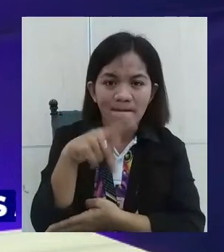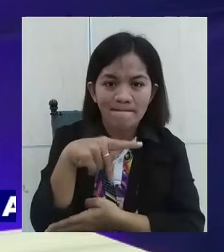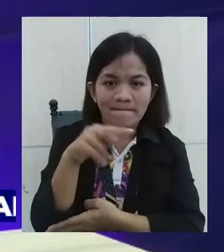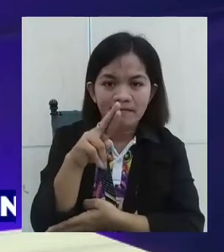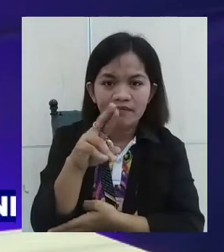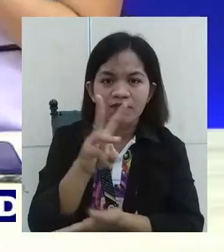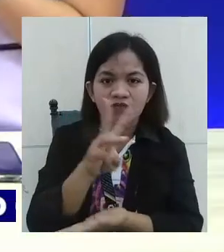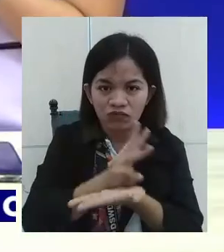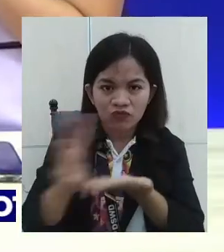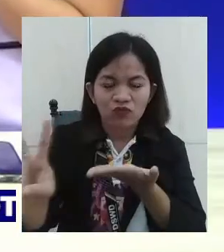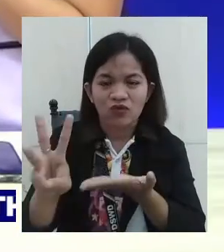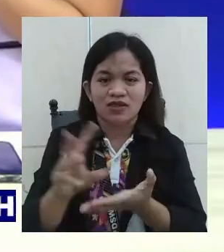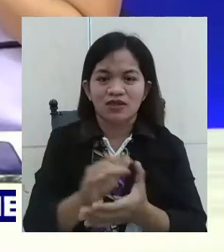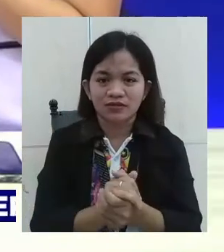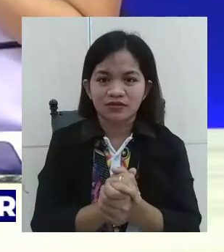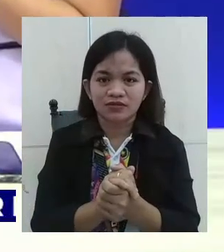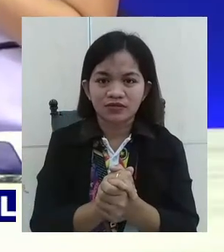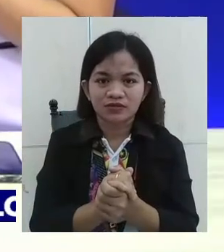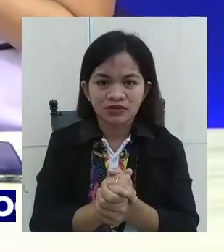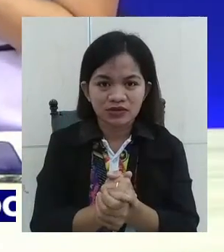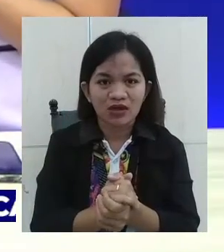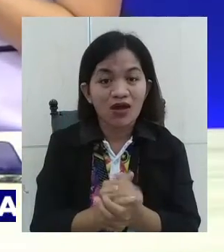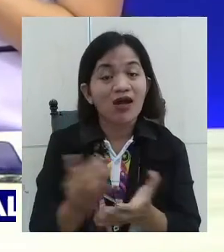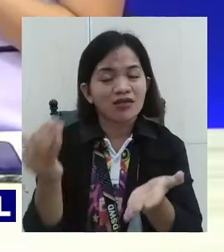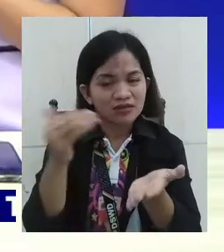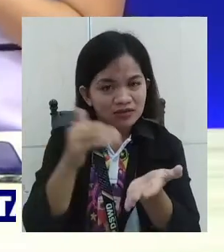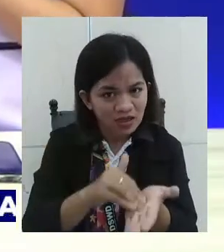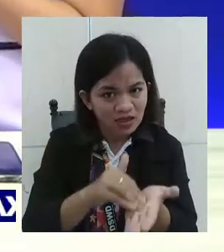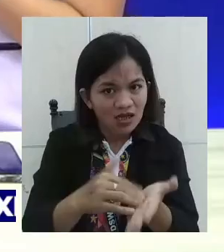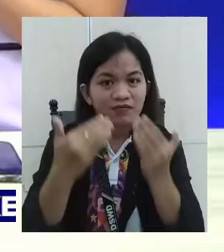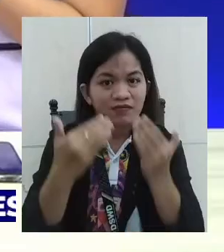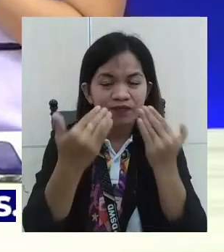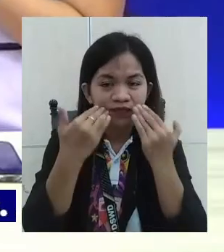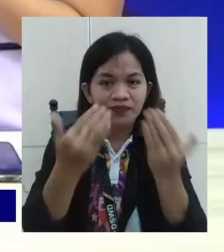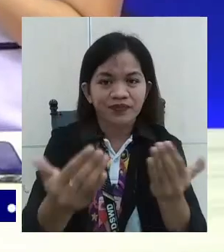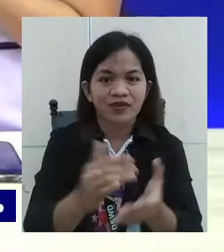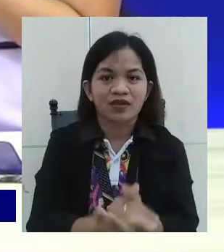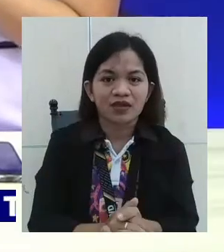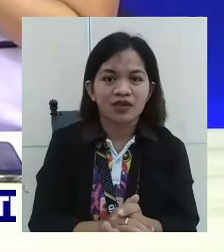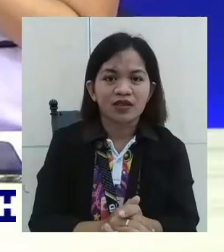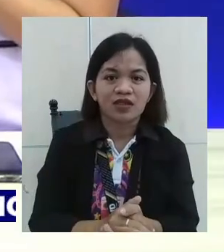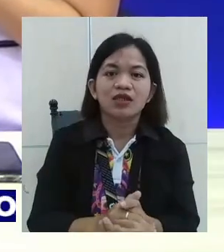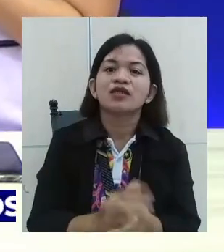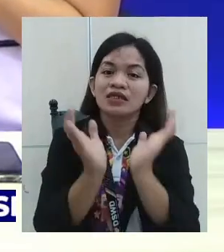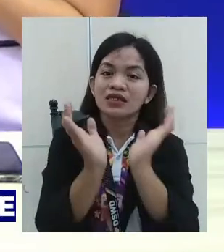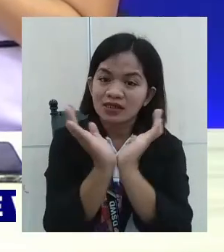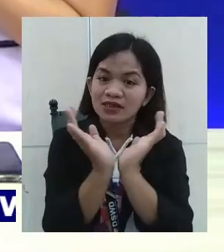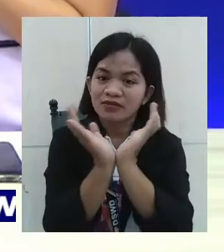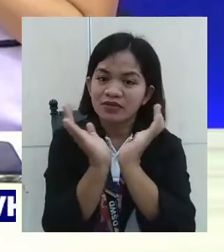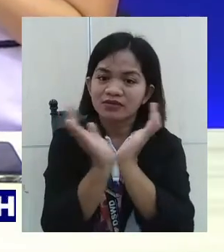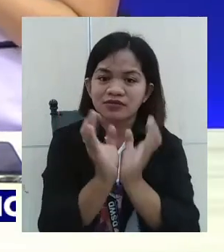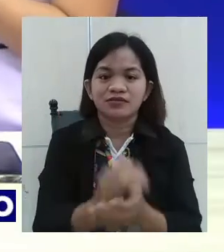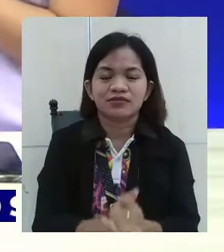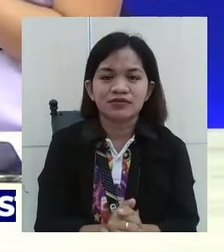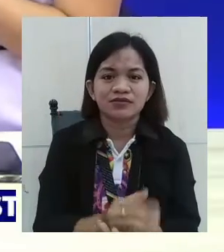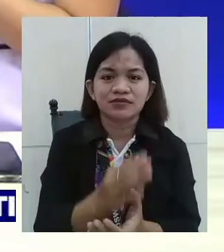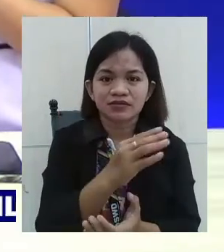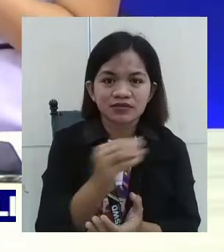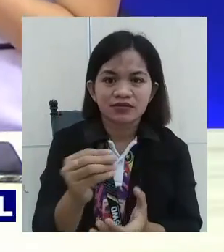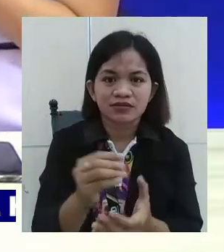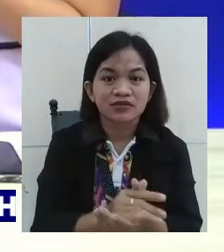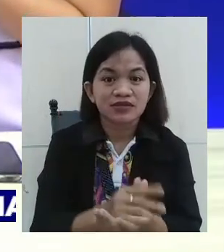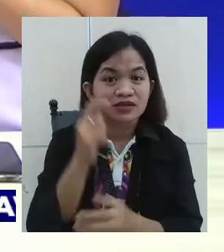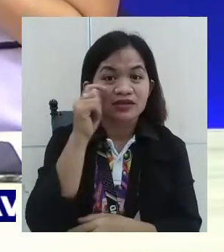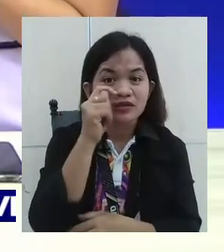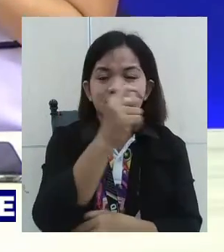Rehabilitation Week. So muli, nagpapasalamat kami sa Department of Social Welfare and Development and of course kay Mr. Teddy